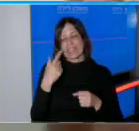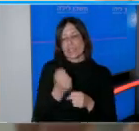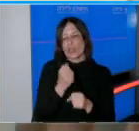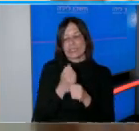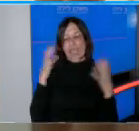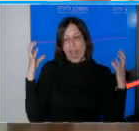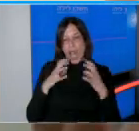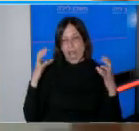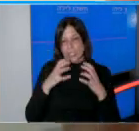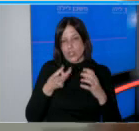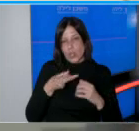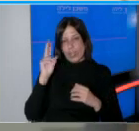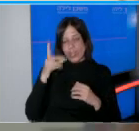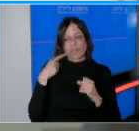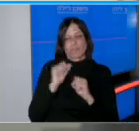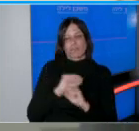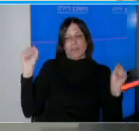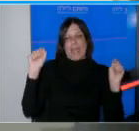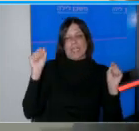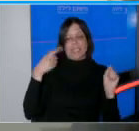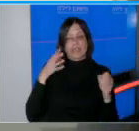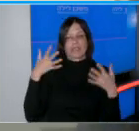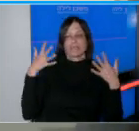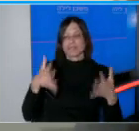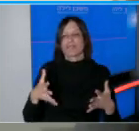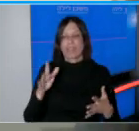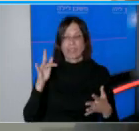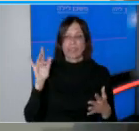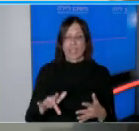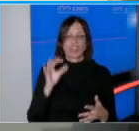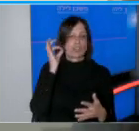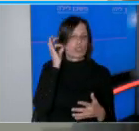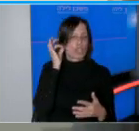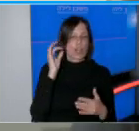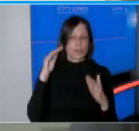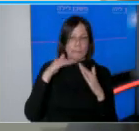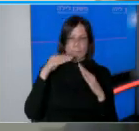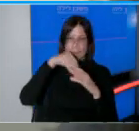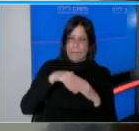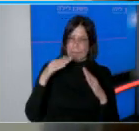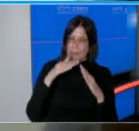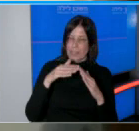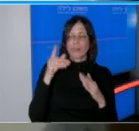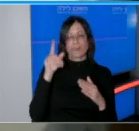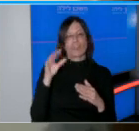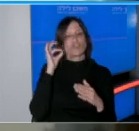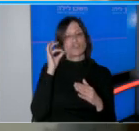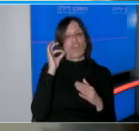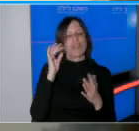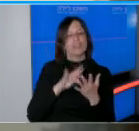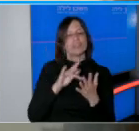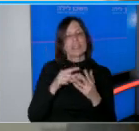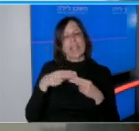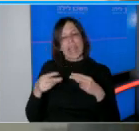לחץ שמתפרץ בדרך כלל על האישה ועל הילדים בבית, ונשים נמצאות ליד הבן זוג 24/7